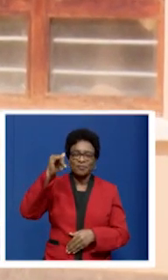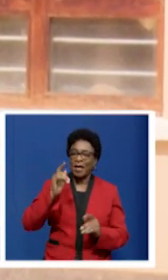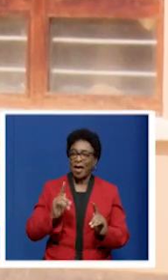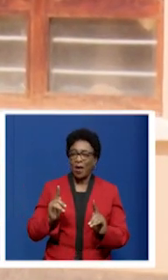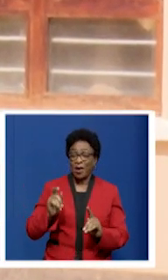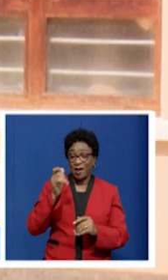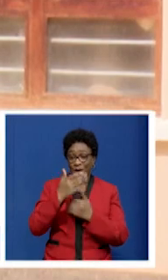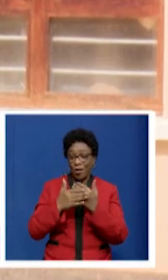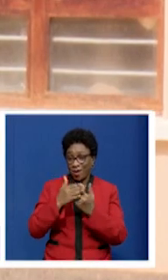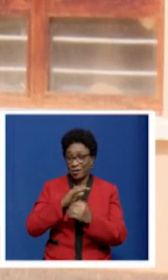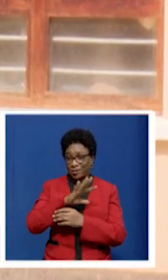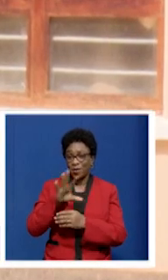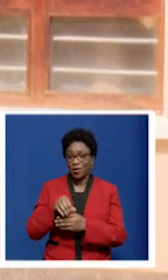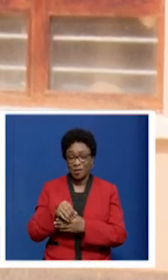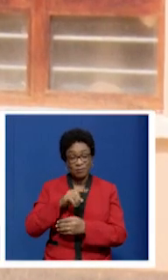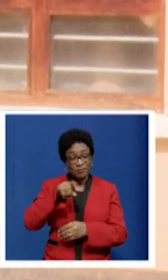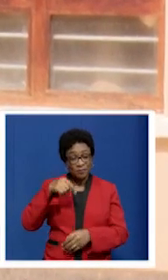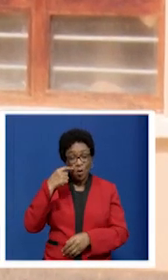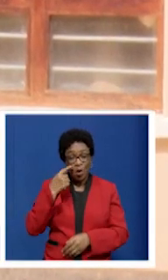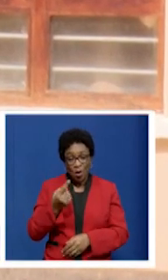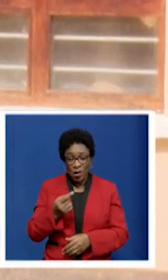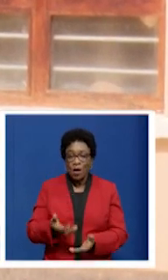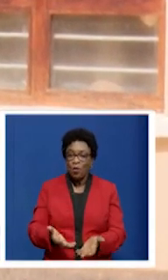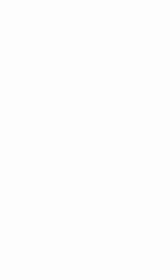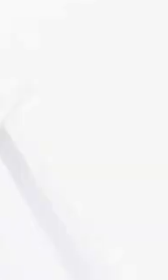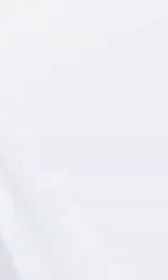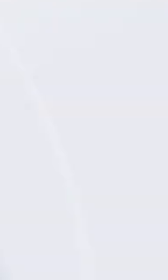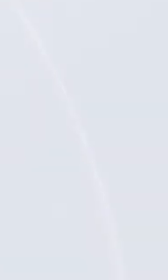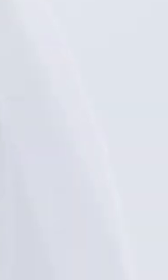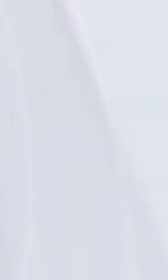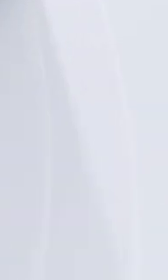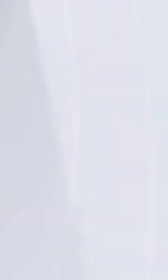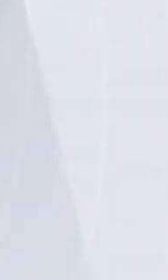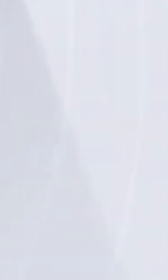wote na Sisi tumeona tumeona namna ambavyo uhitaji ulivyokuwa mkubwa